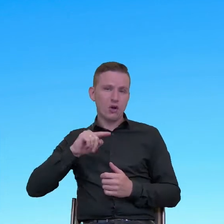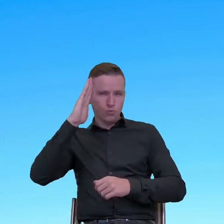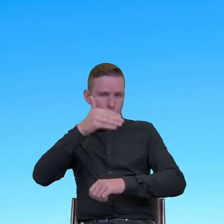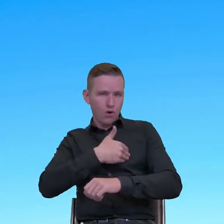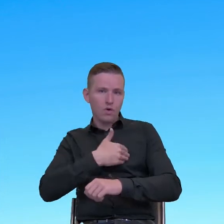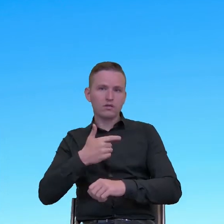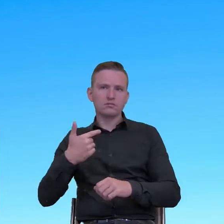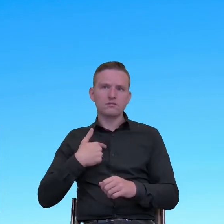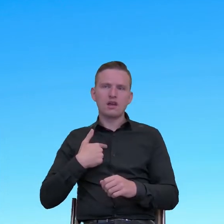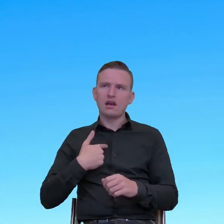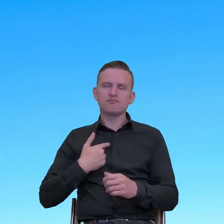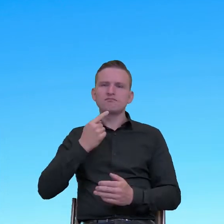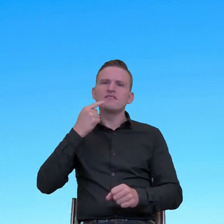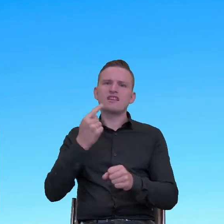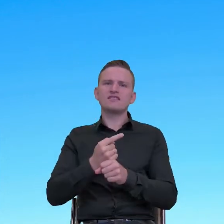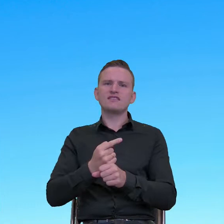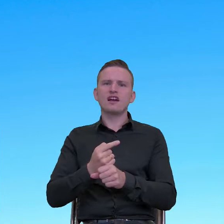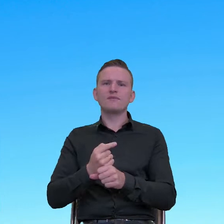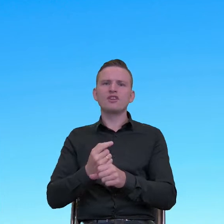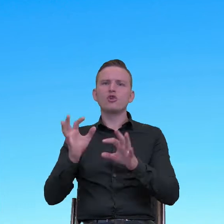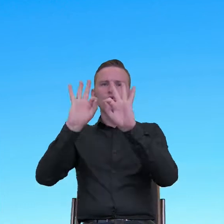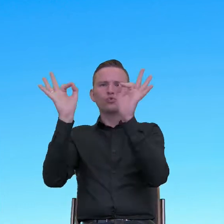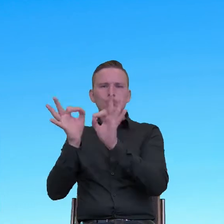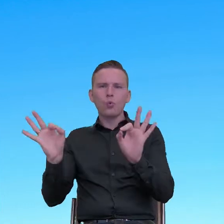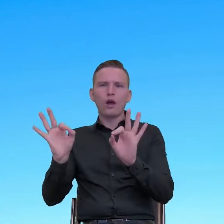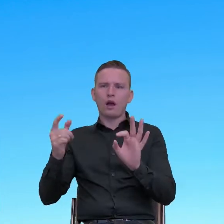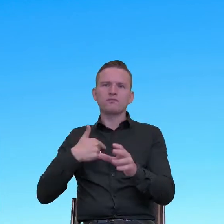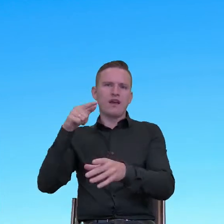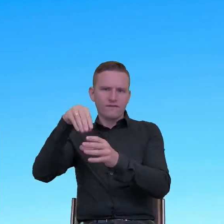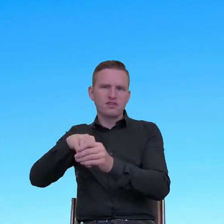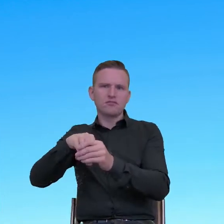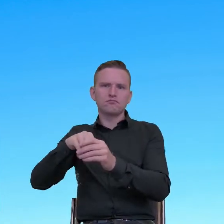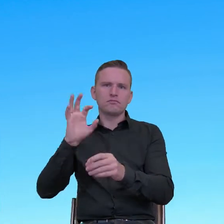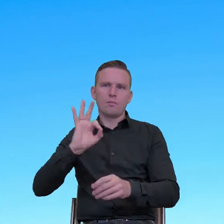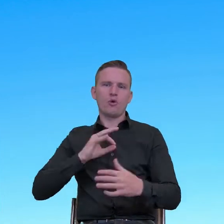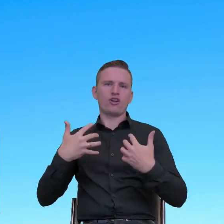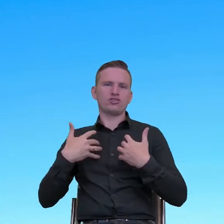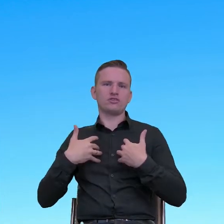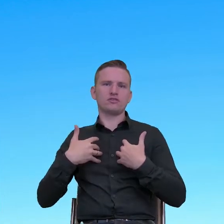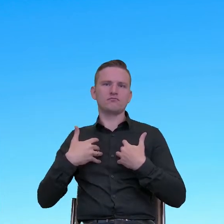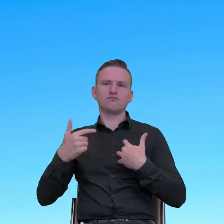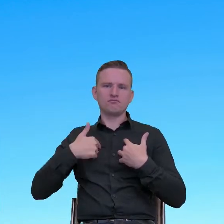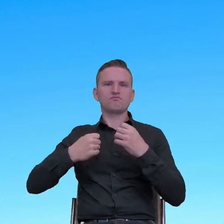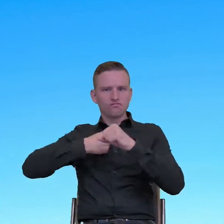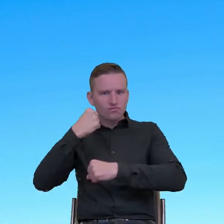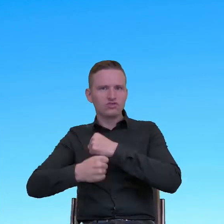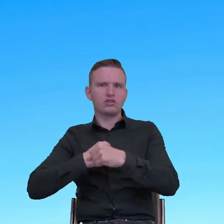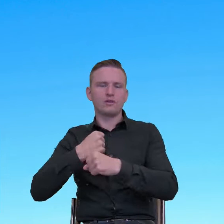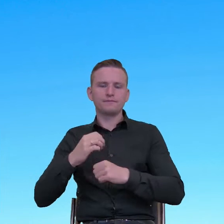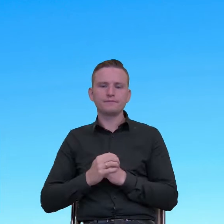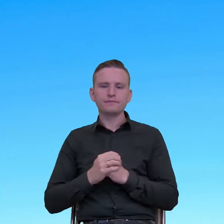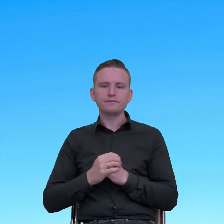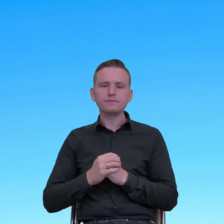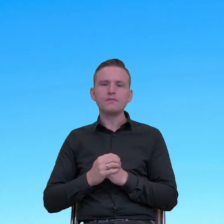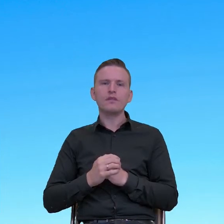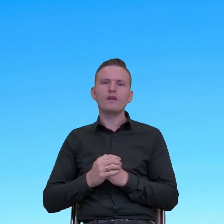będzie drogą mojego życia, nie tylko tą, powiedzmy, artystyczną, która pozwoli mi się w tym artystycznym kierunku spełniać, ale